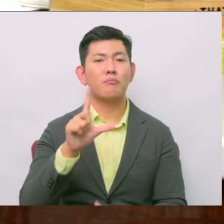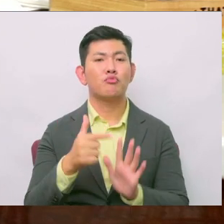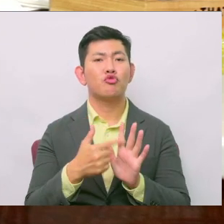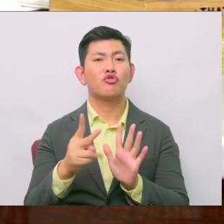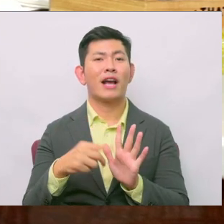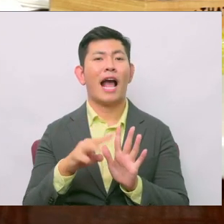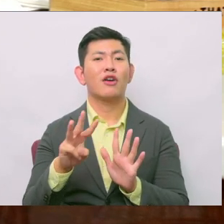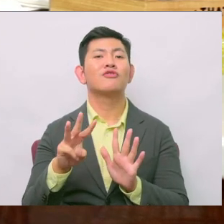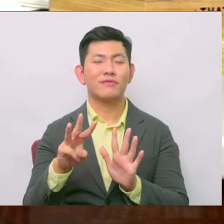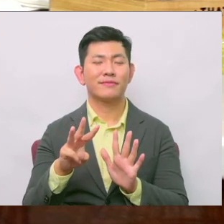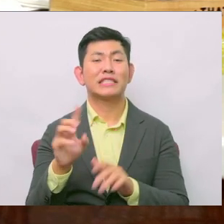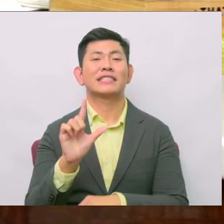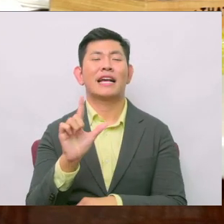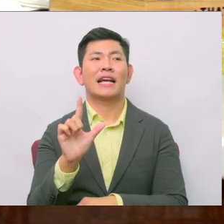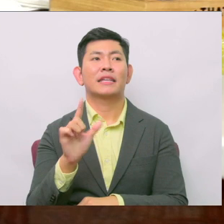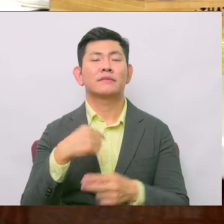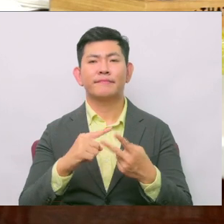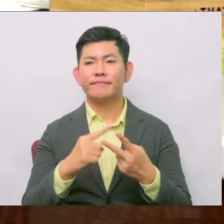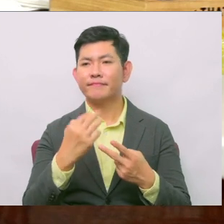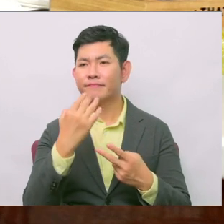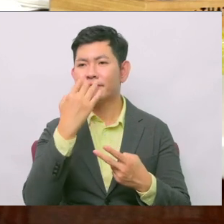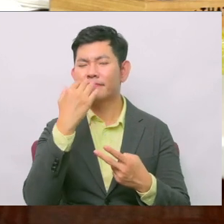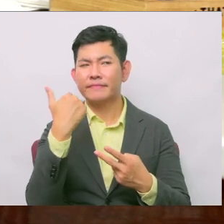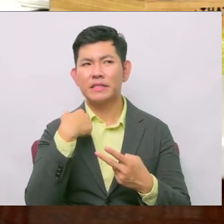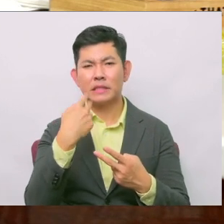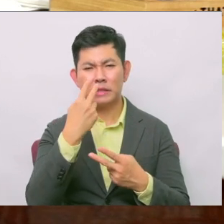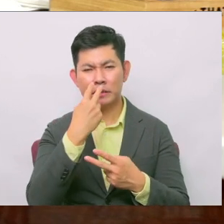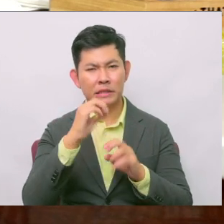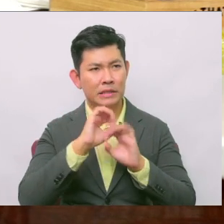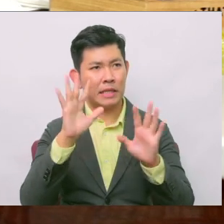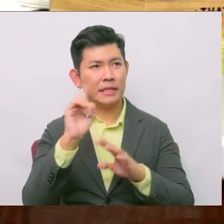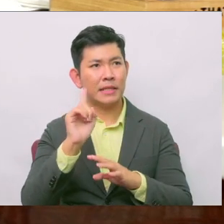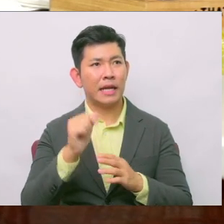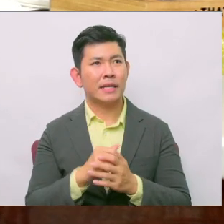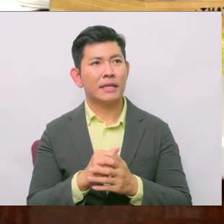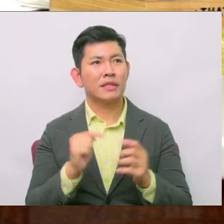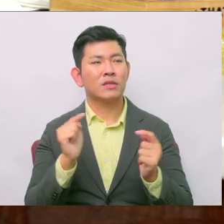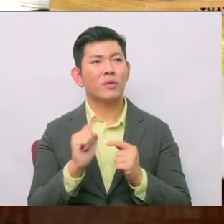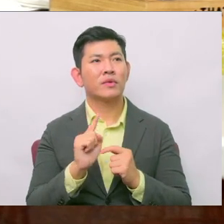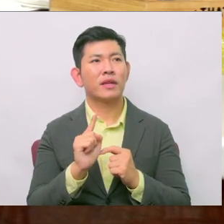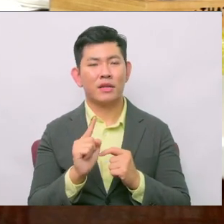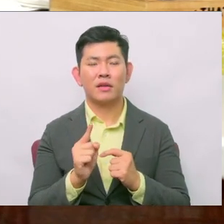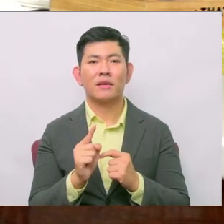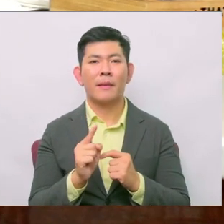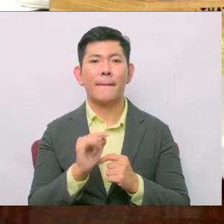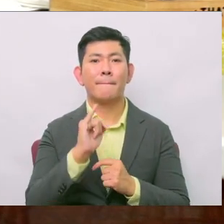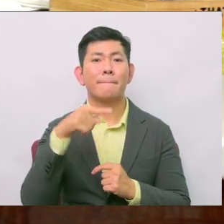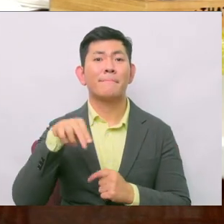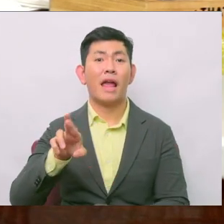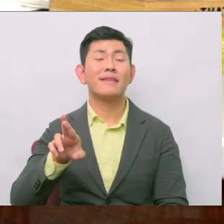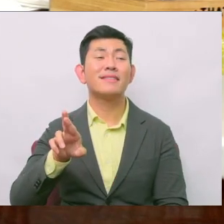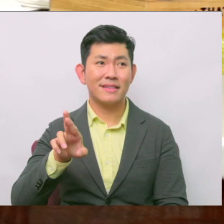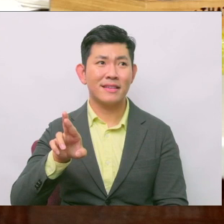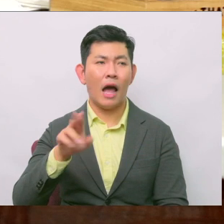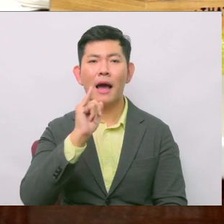คะส่วนในเรื่องของกลิ่นนะคะตอนนี้กลิ่นที่ชัดๆก็คือกลิ่น ของไพร นะคะของไพรแล้วก็ของ